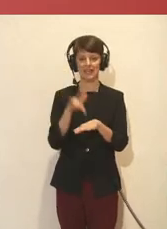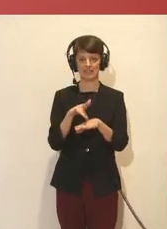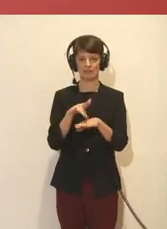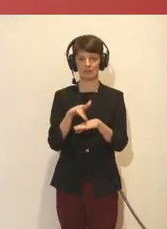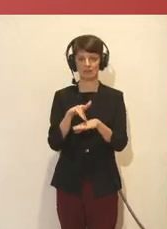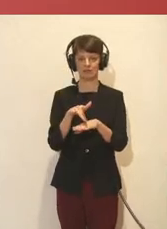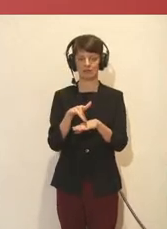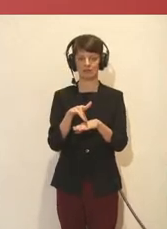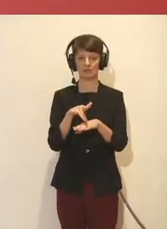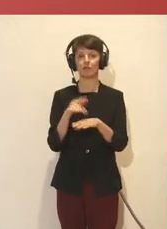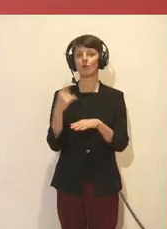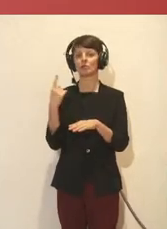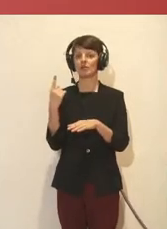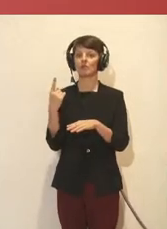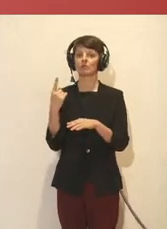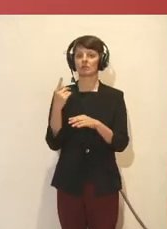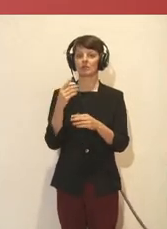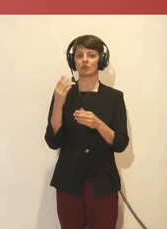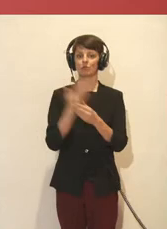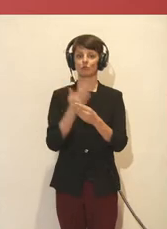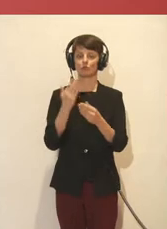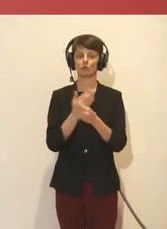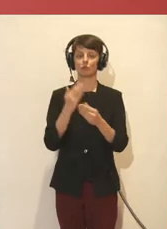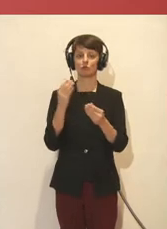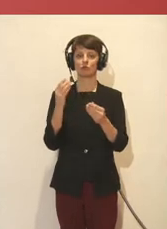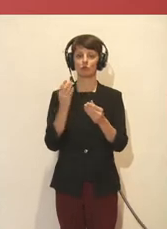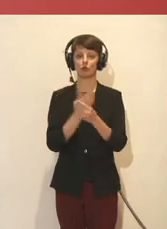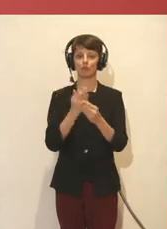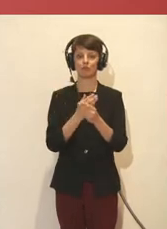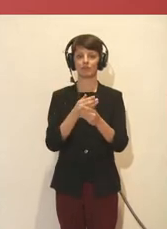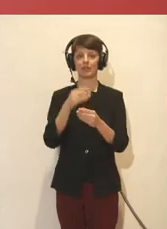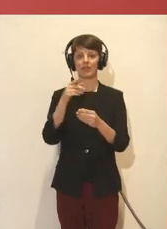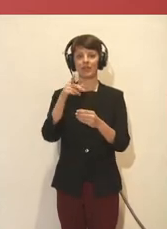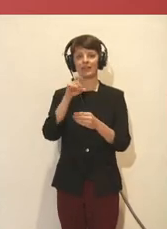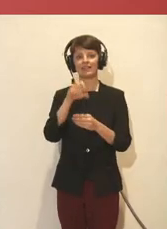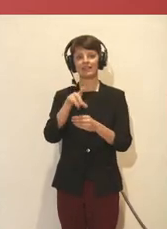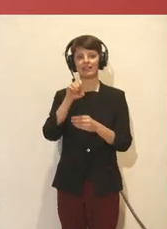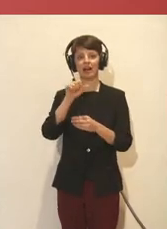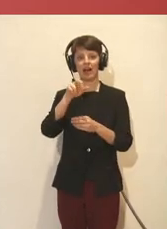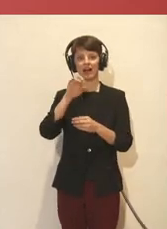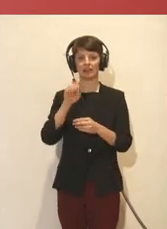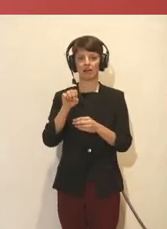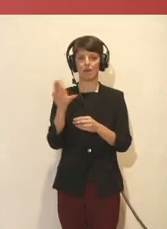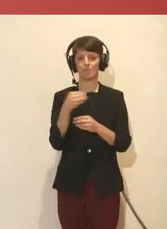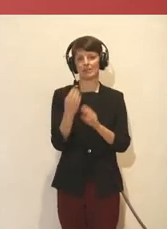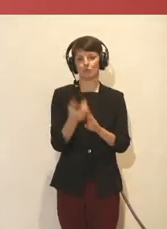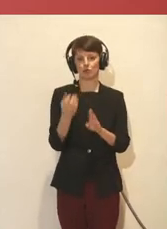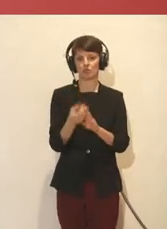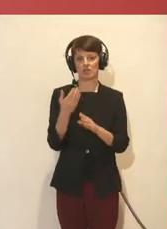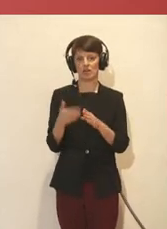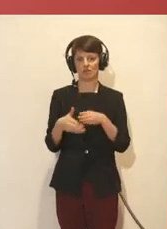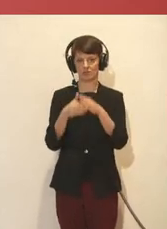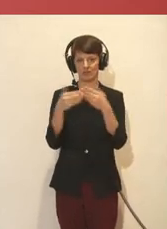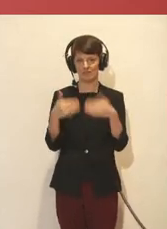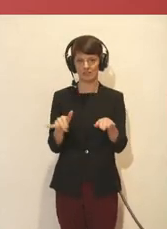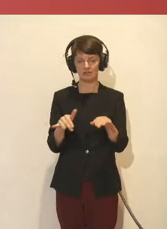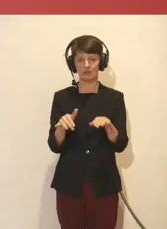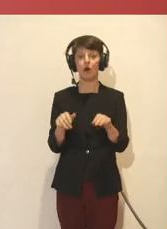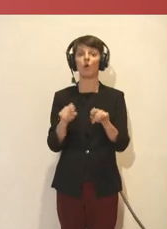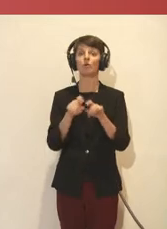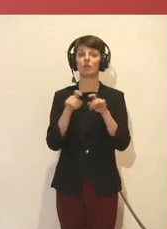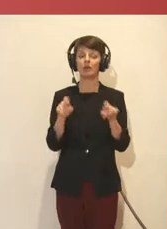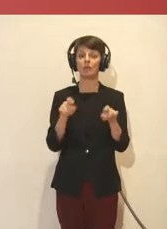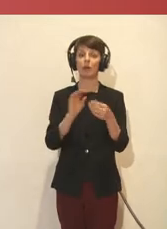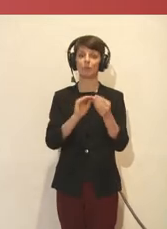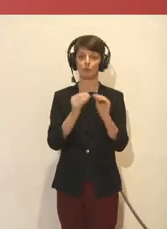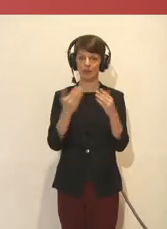anderem und hat den ausgezeichneten dokumentarfilm die aria mitproduziert und da wird es auch darum gehen nicht nur was sind die probleme sondern